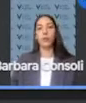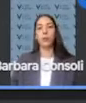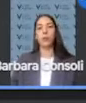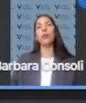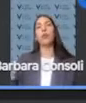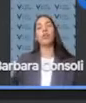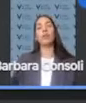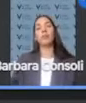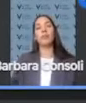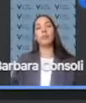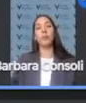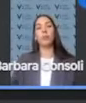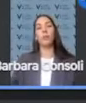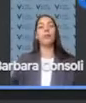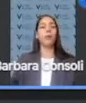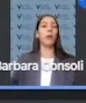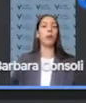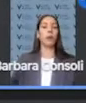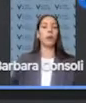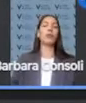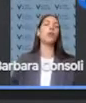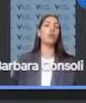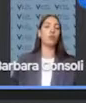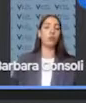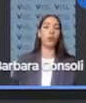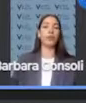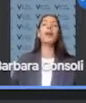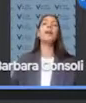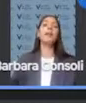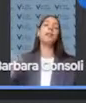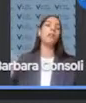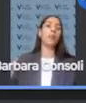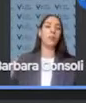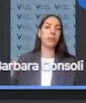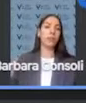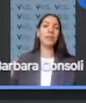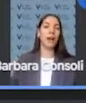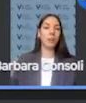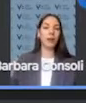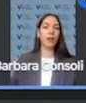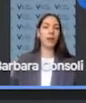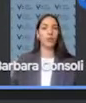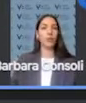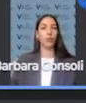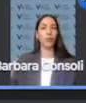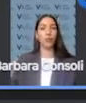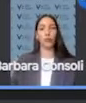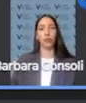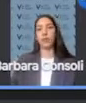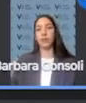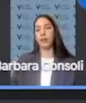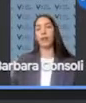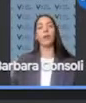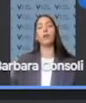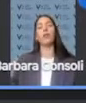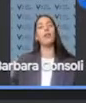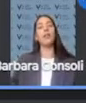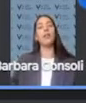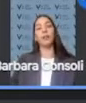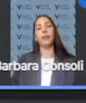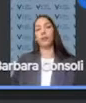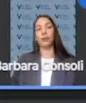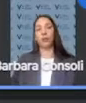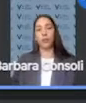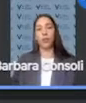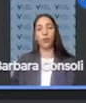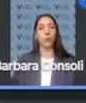tutte queste opportunità ci consente sicuramente di avere una preparazione più solida e di vivere in maniera dinamica il nostro percorso universitario, che non deve